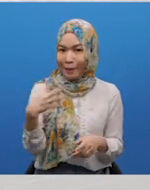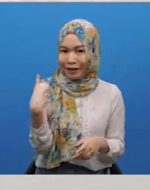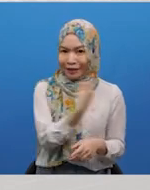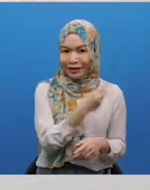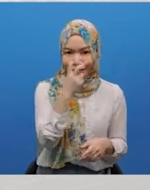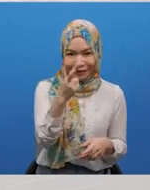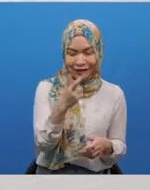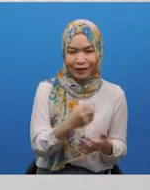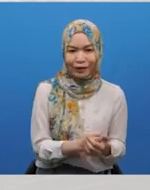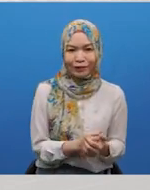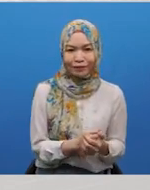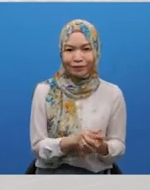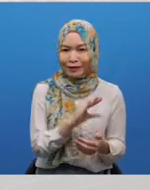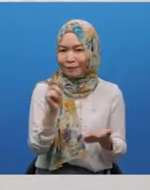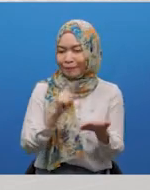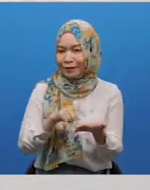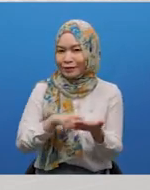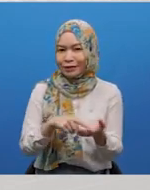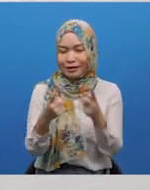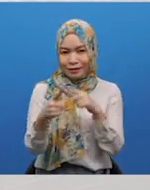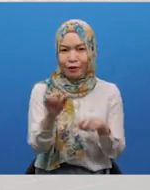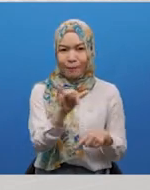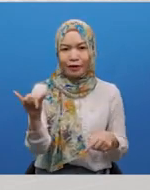dan bincangkan bersama-sama.